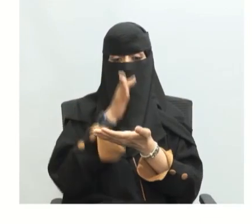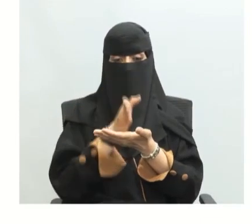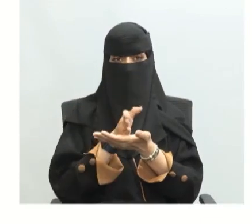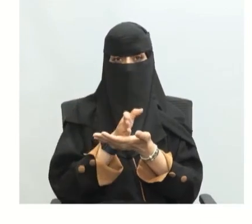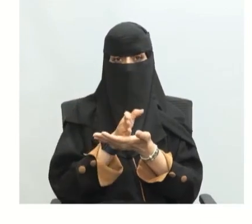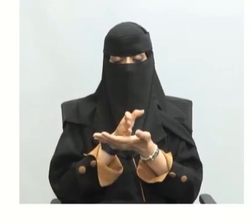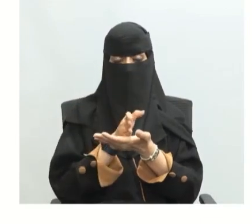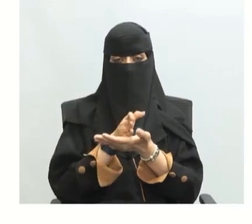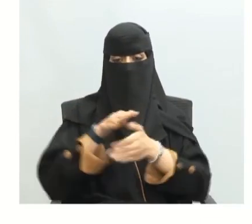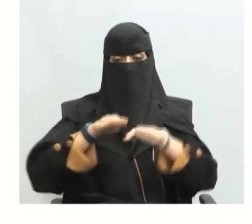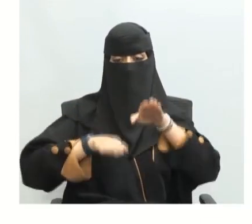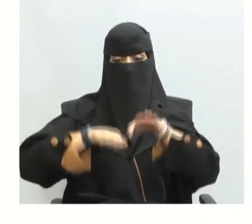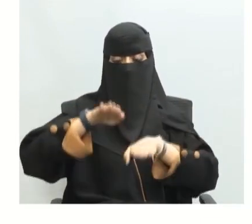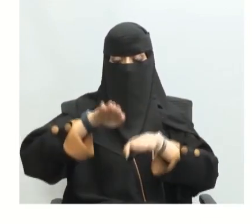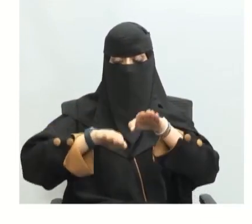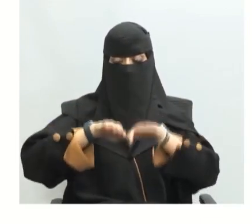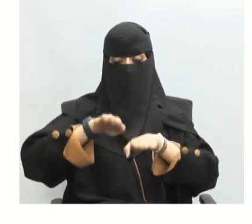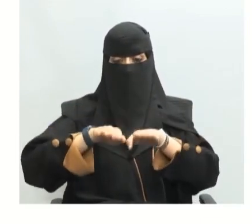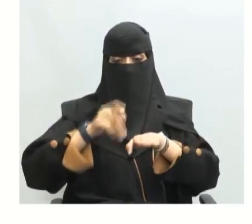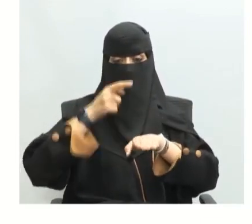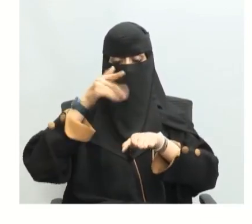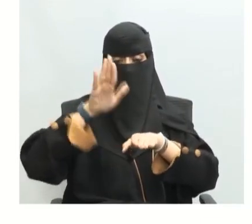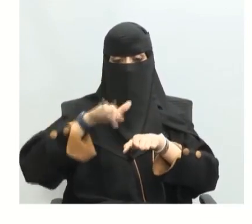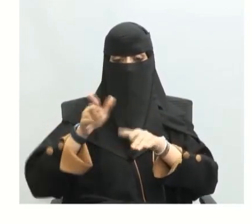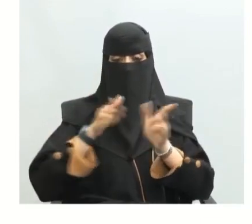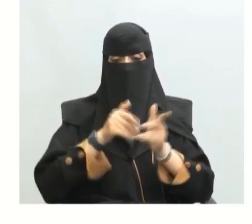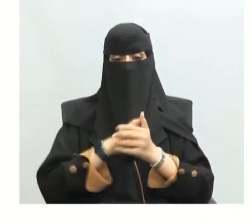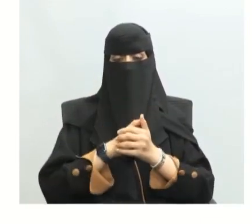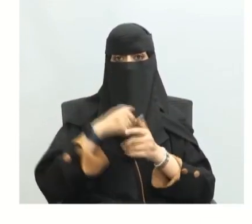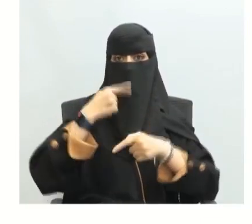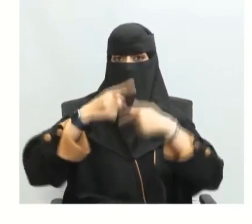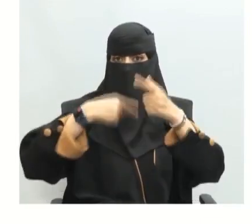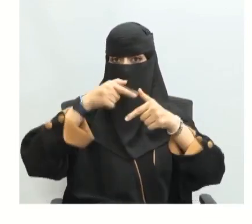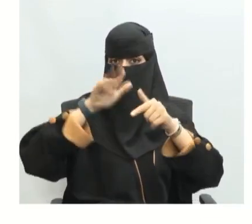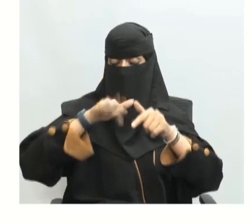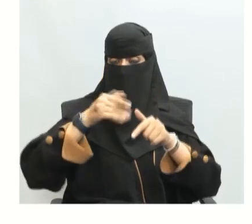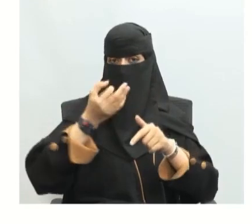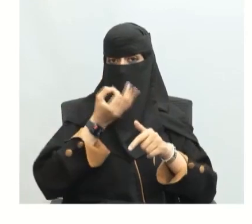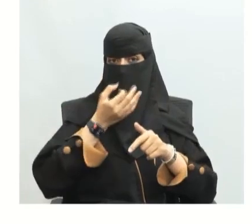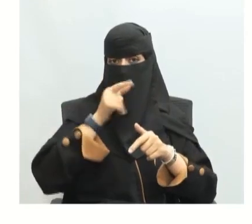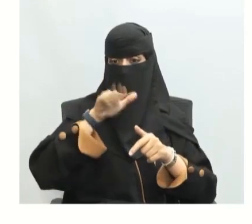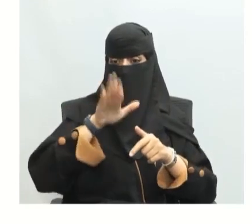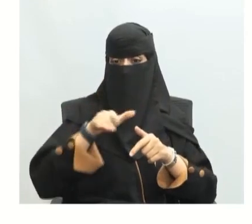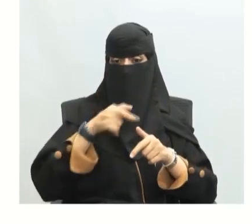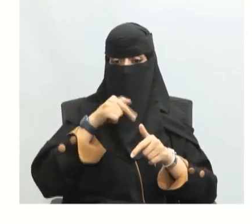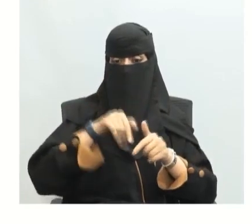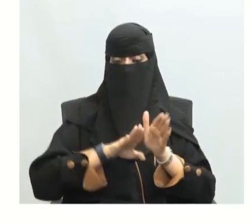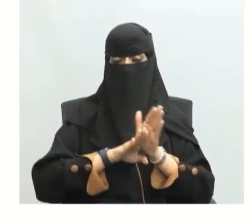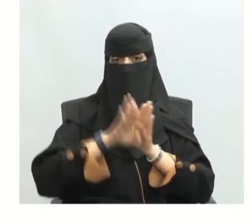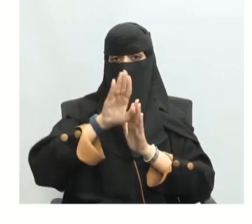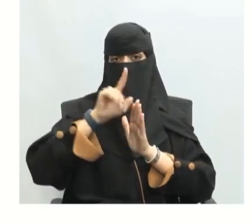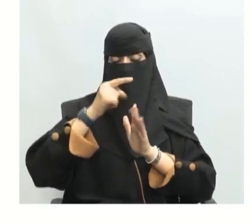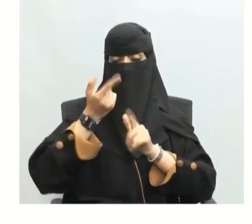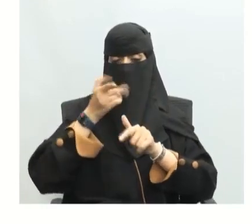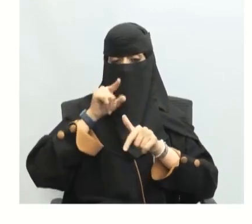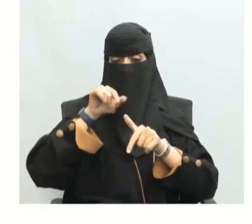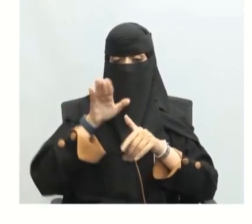احسنتم على الوسطيه والاعتدال دائما نذكر ونعزز